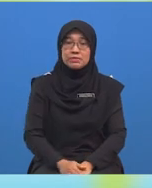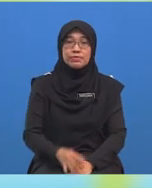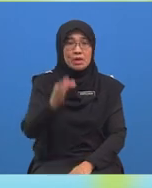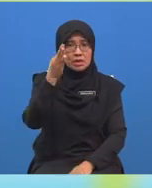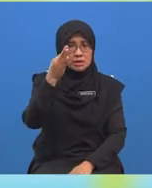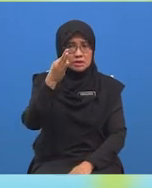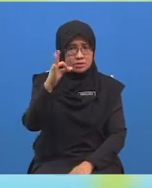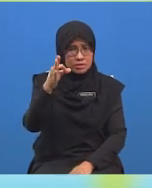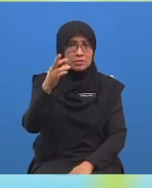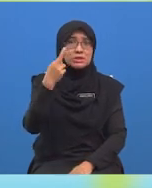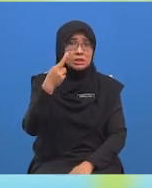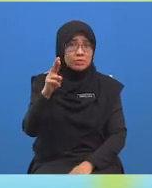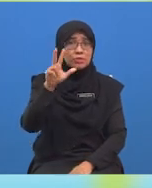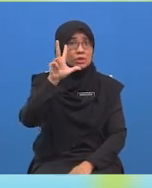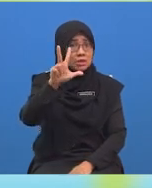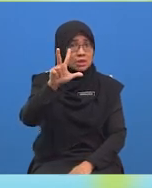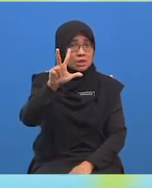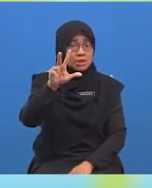iaitu